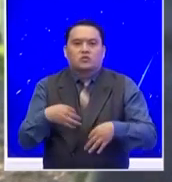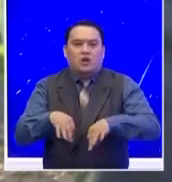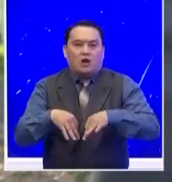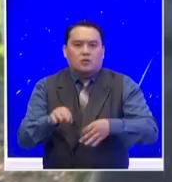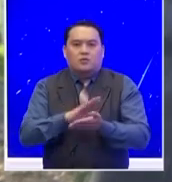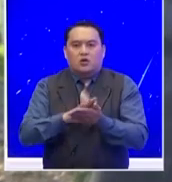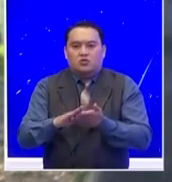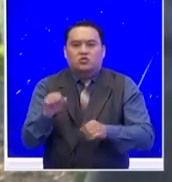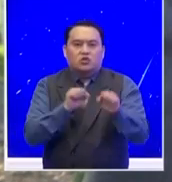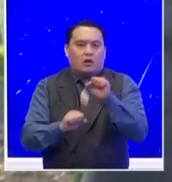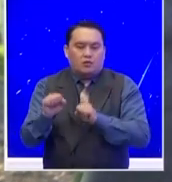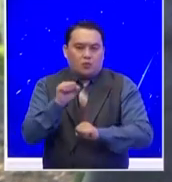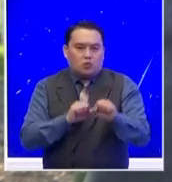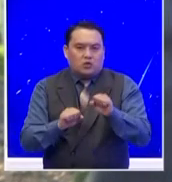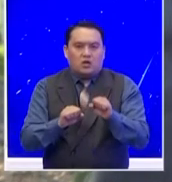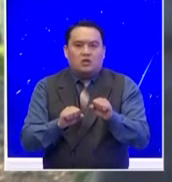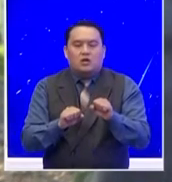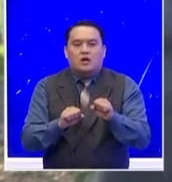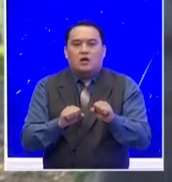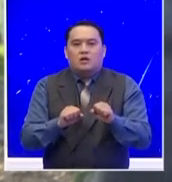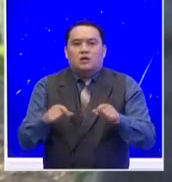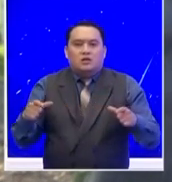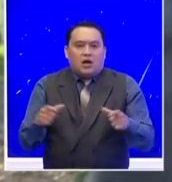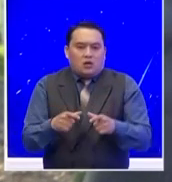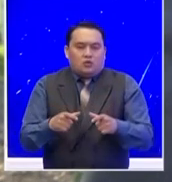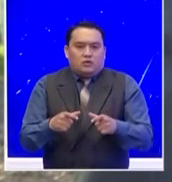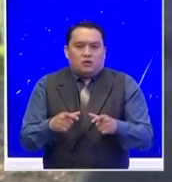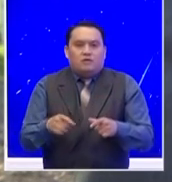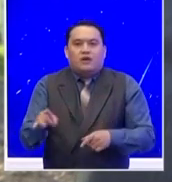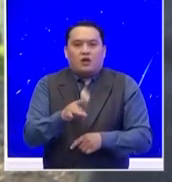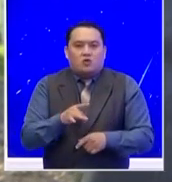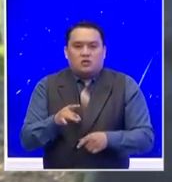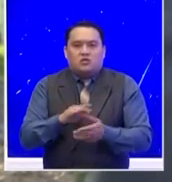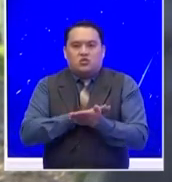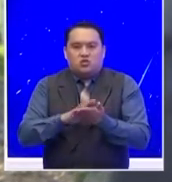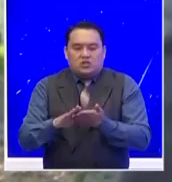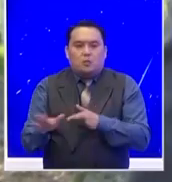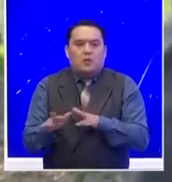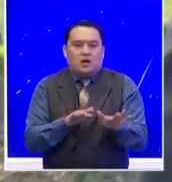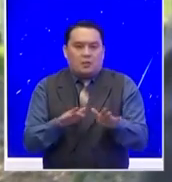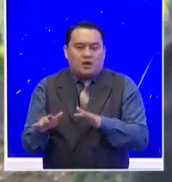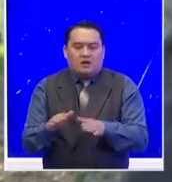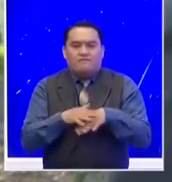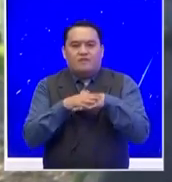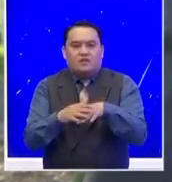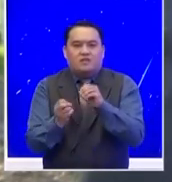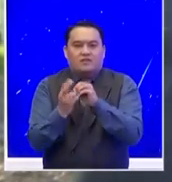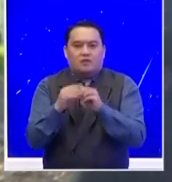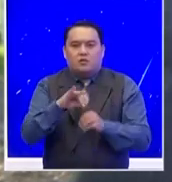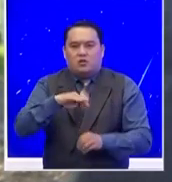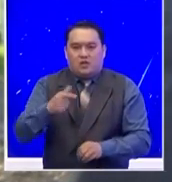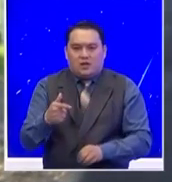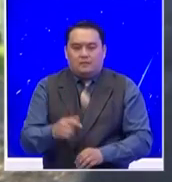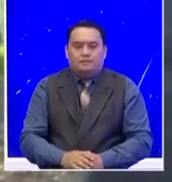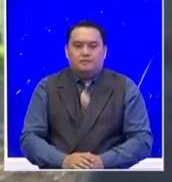средства проходят тщательную обработку. Всего на период пандемии коронавируса в районе на дезинфекционные мероприятия выделено 12 миллионов